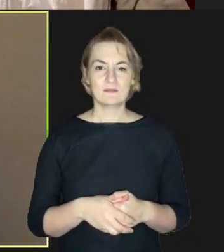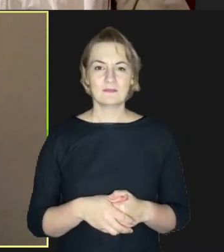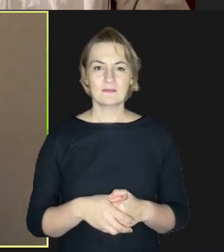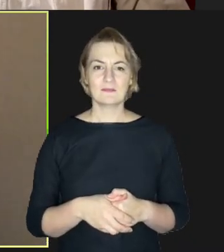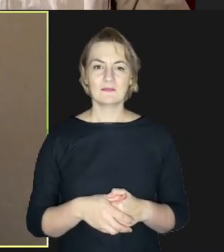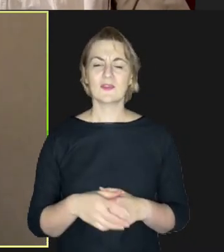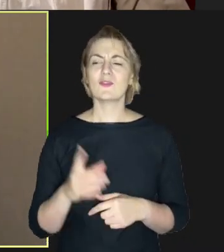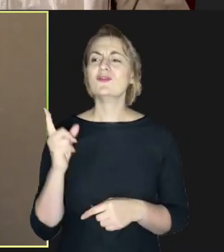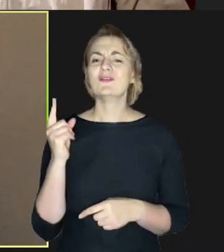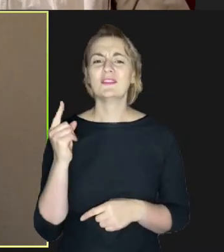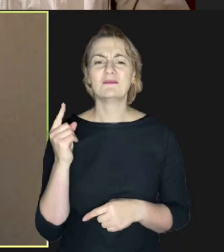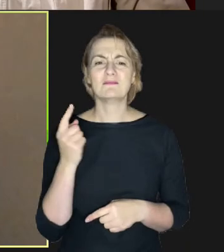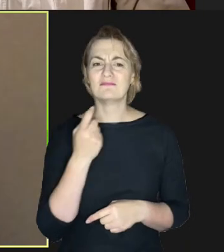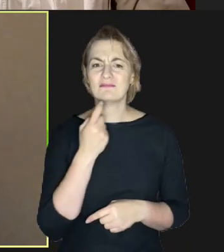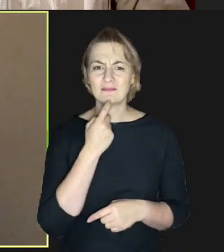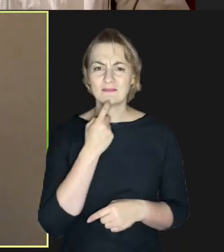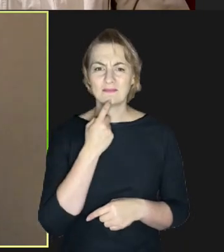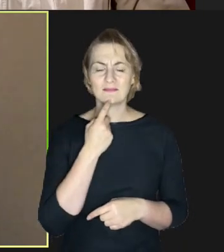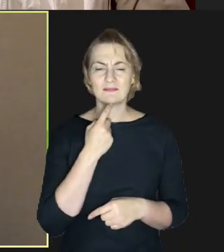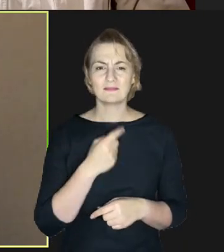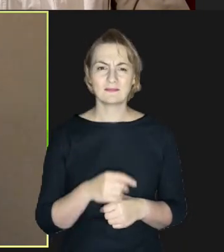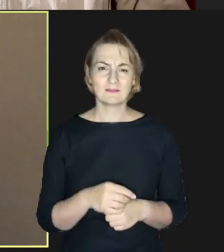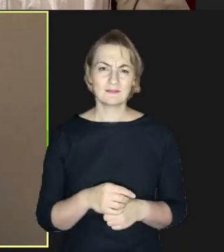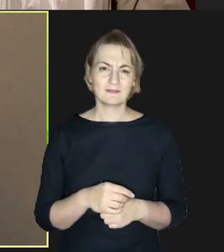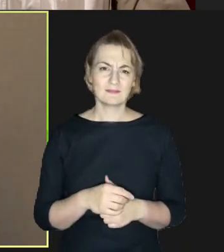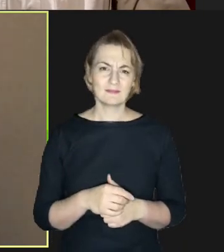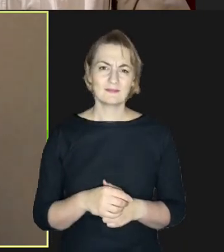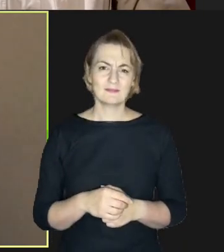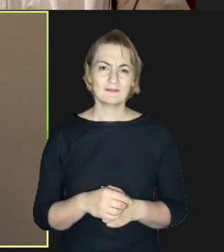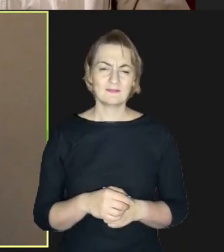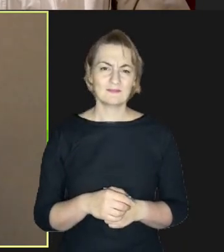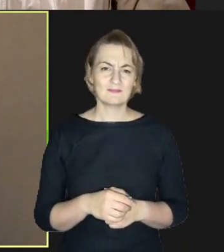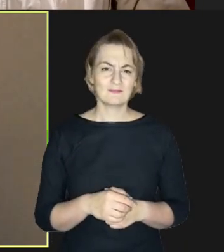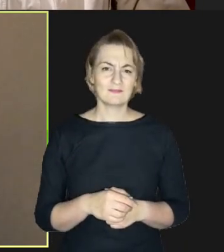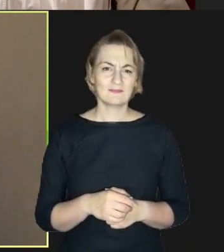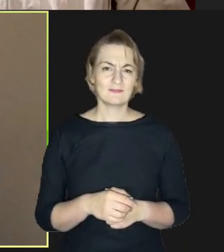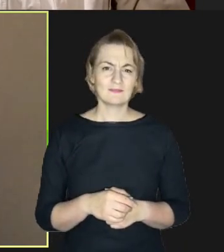zapalanie świeczek będzie takim, no,